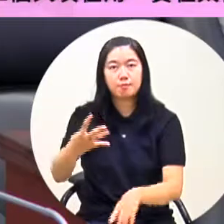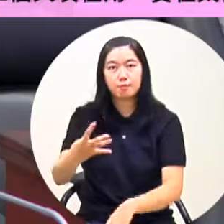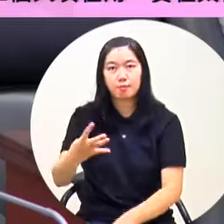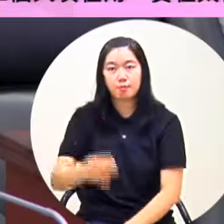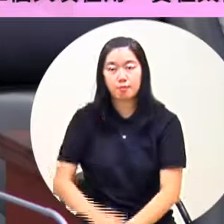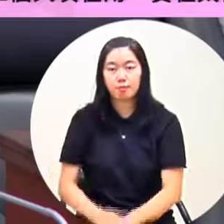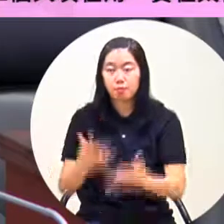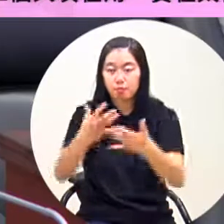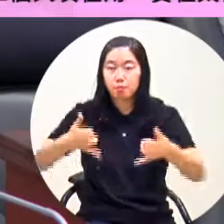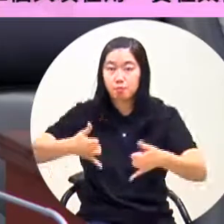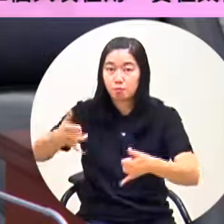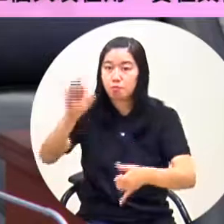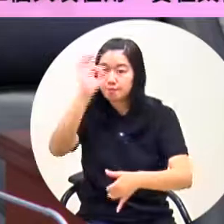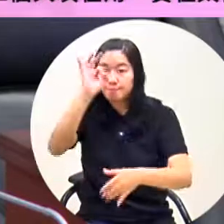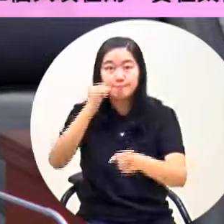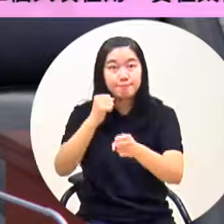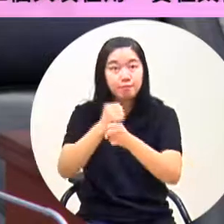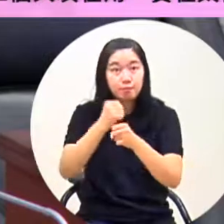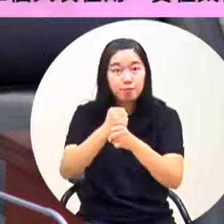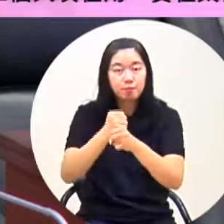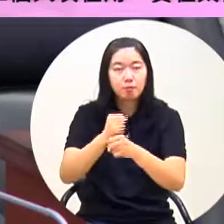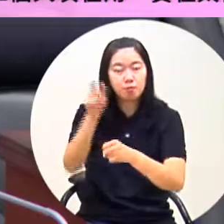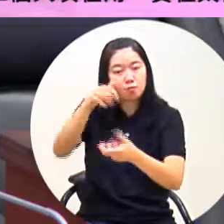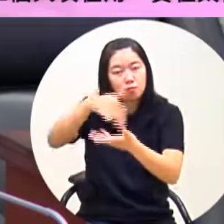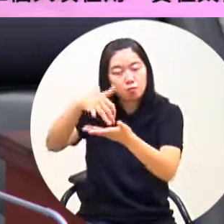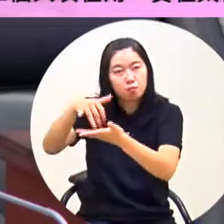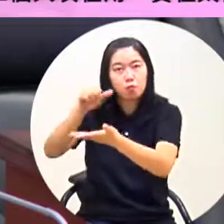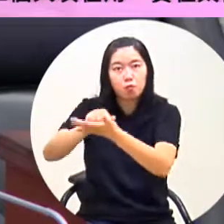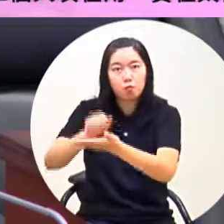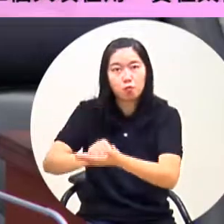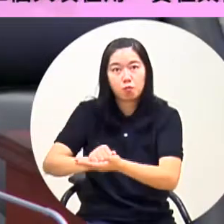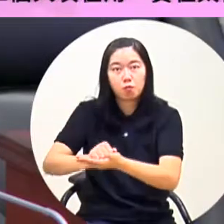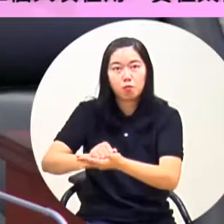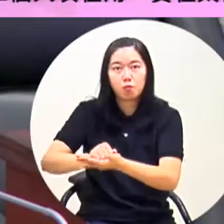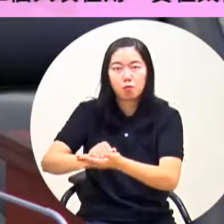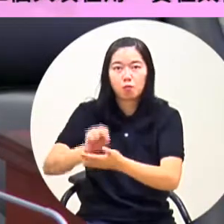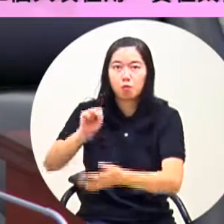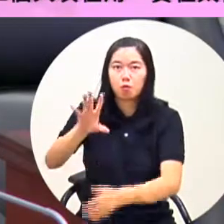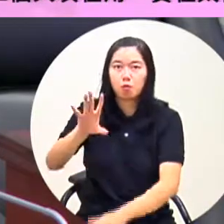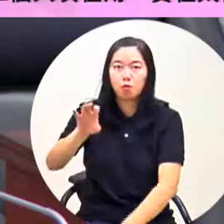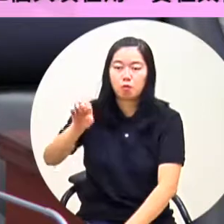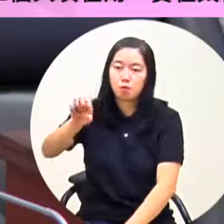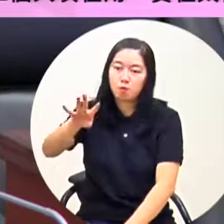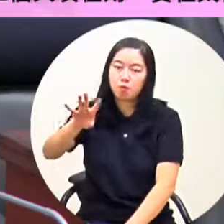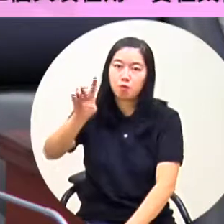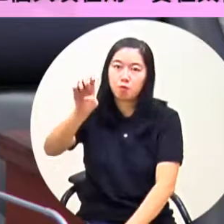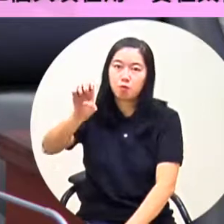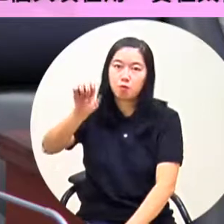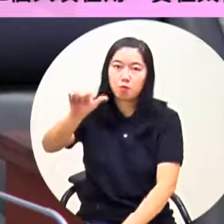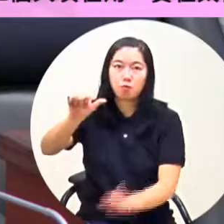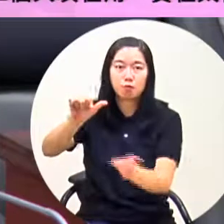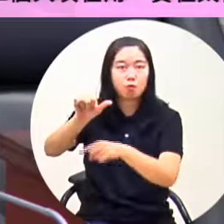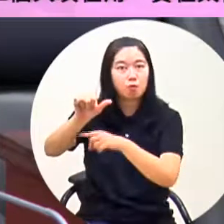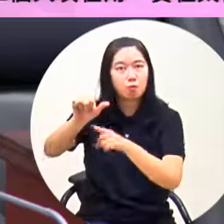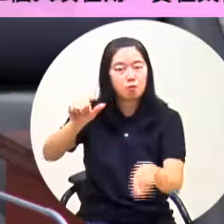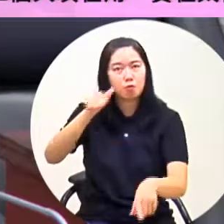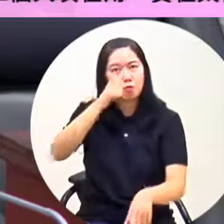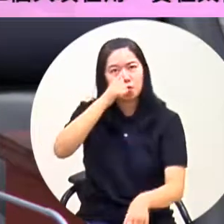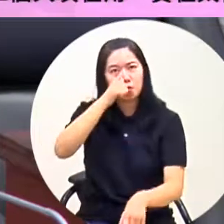21,564人次哦，那线上求职哦，却只有410人次在使用哦，